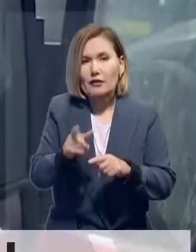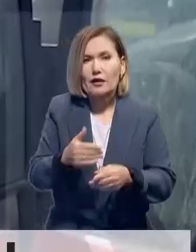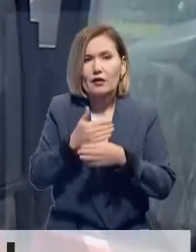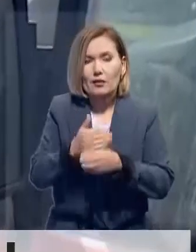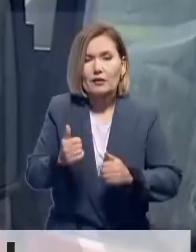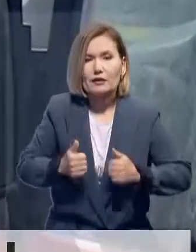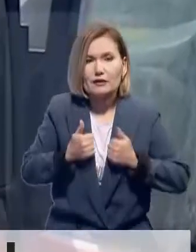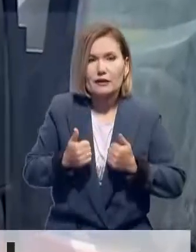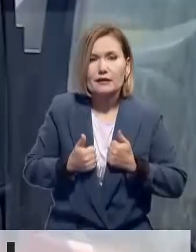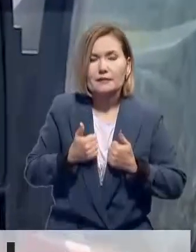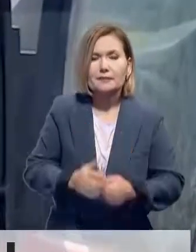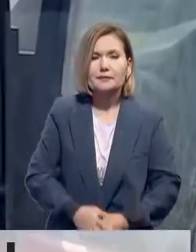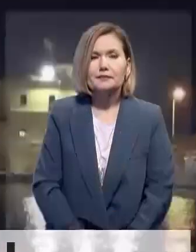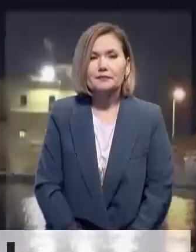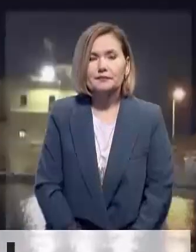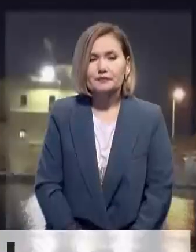көрсетуге тырысады.